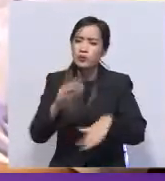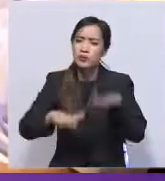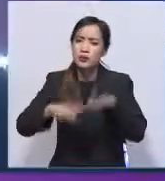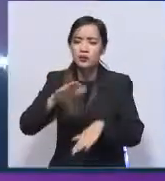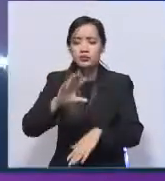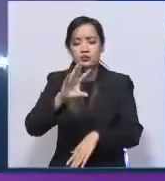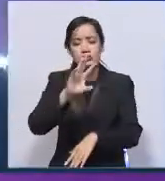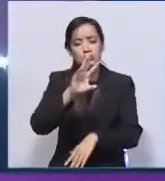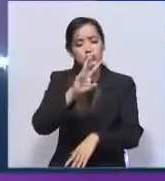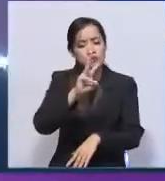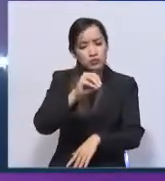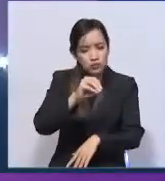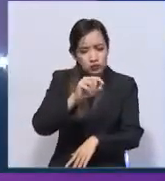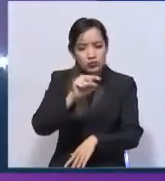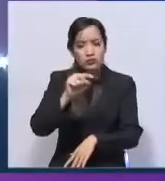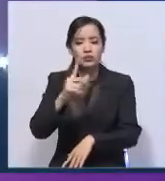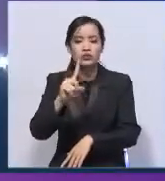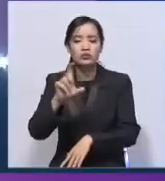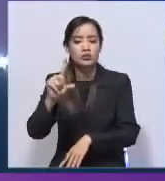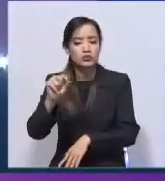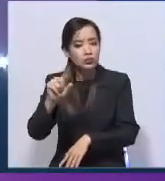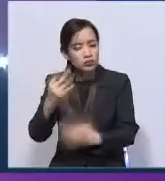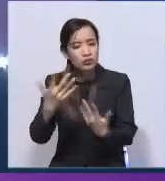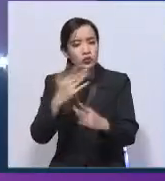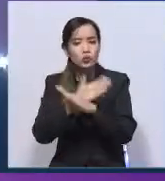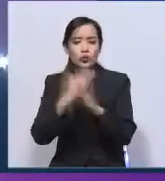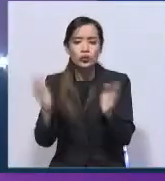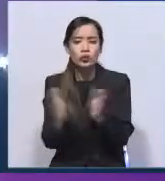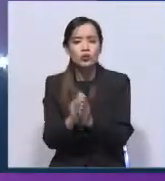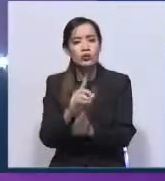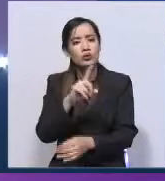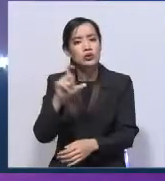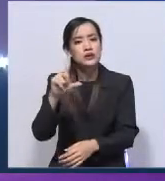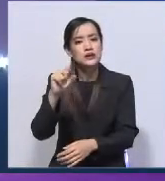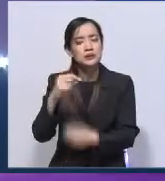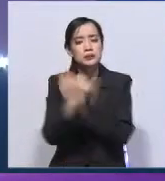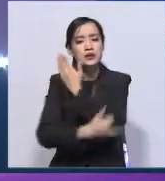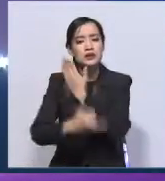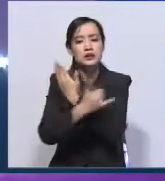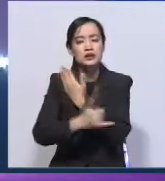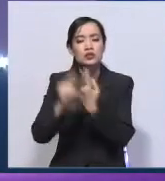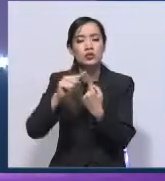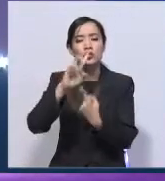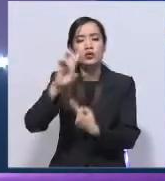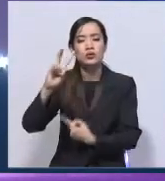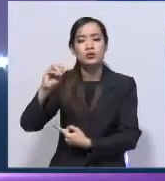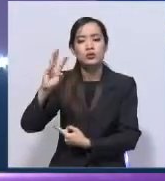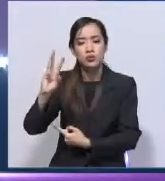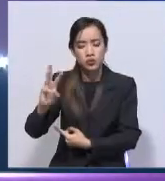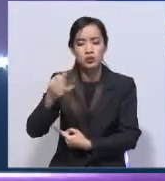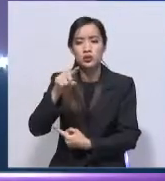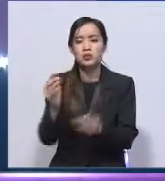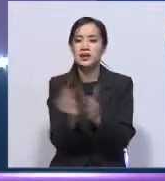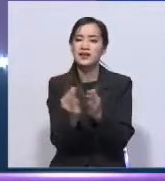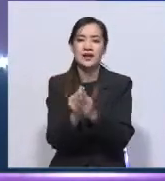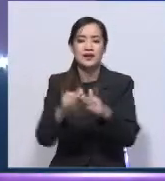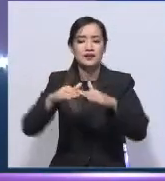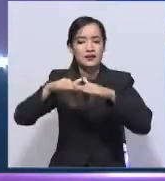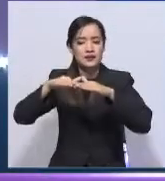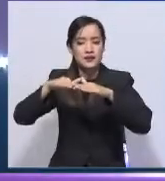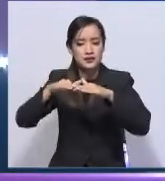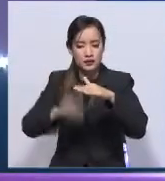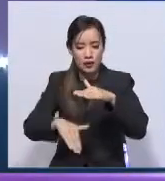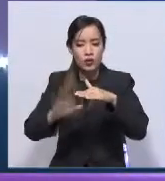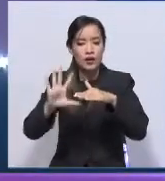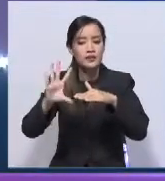60 120นะถ้าคูณหารไปมาก็ได้ประมาณ120ประเทศใน176ประเทศมีคะแนนต่ำกว่า60มีคะแนนต่